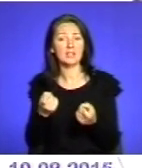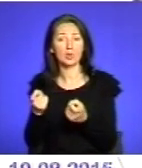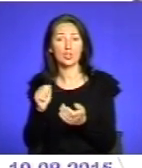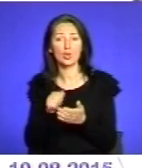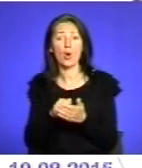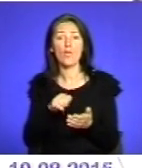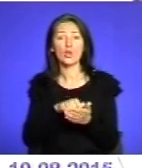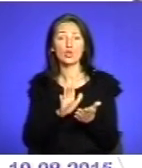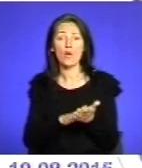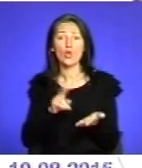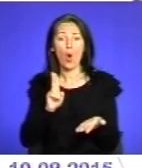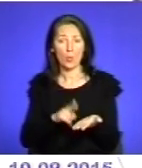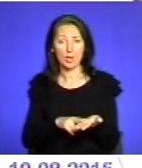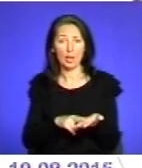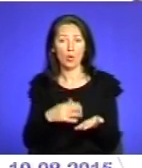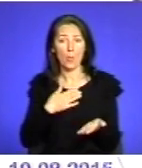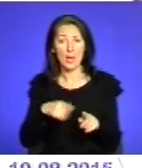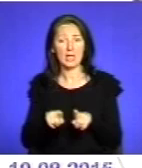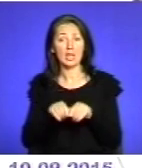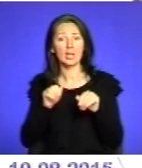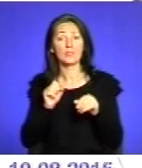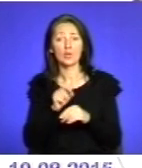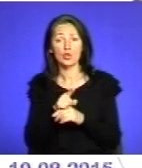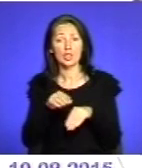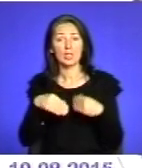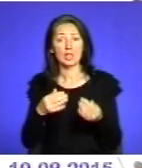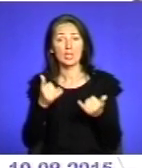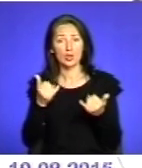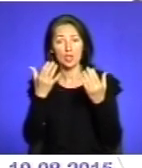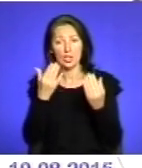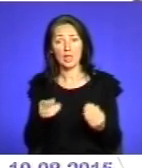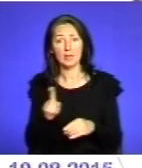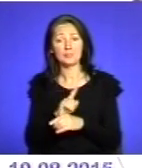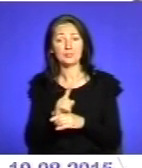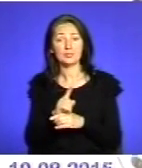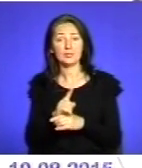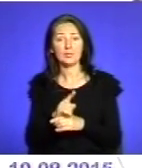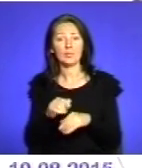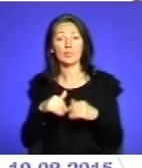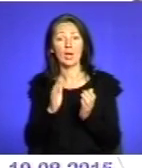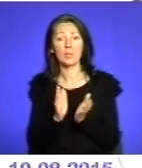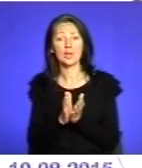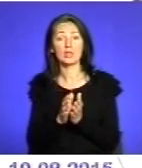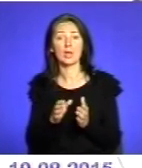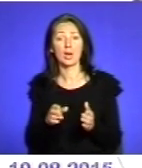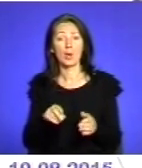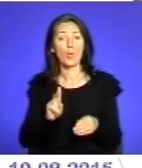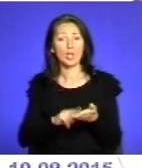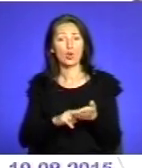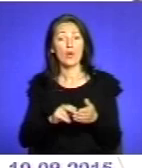фіксованого сагетоподатку. Ми такі доручення надали на сьогоднішній день Тернопільської об'єднаної державної податкової